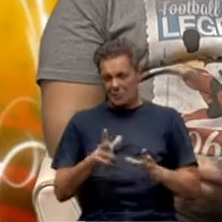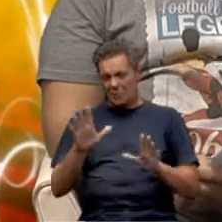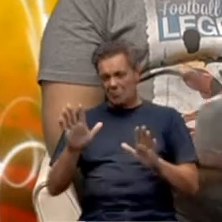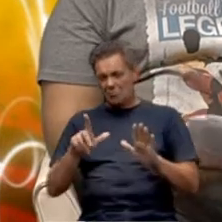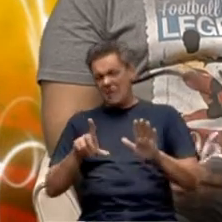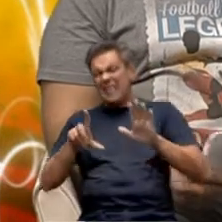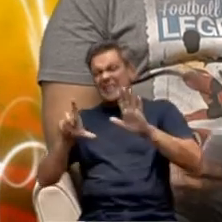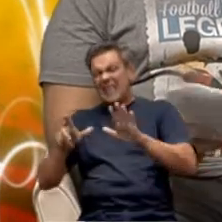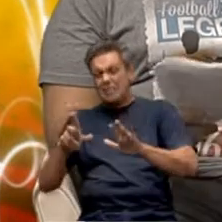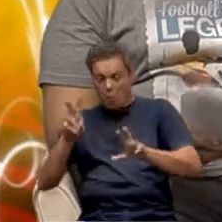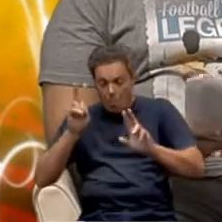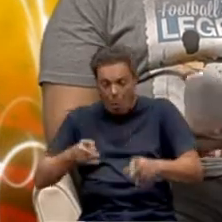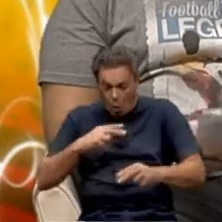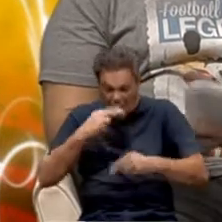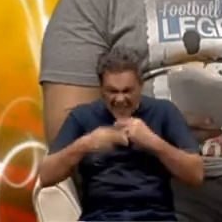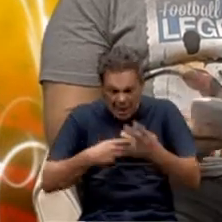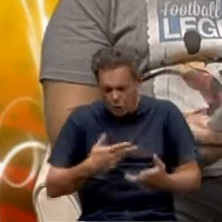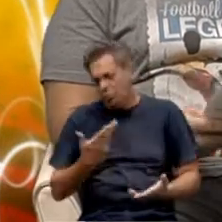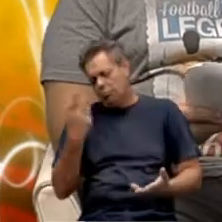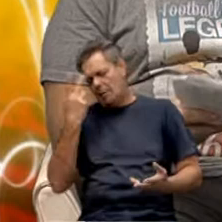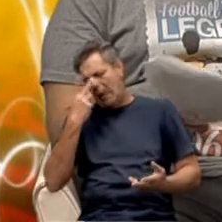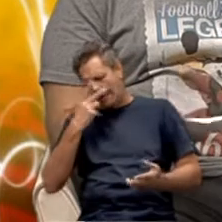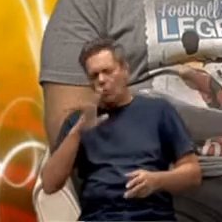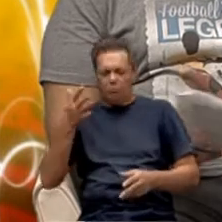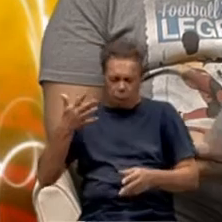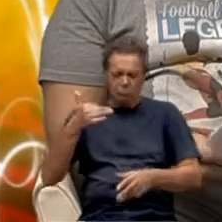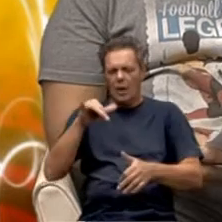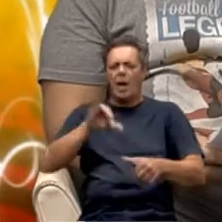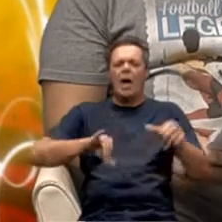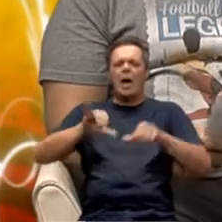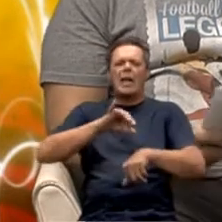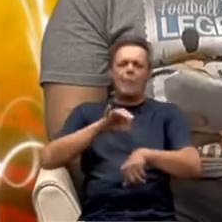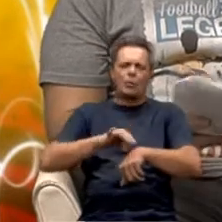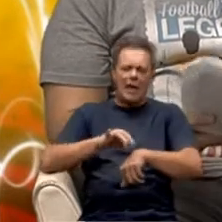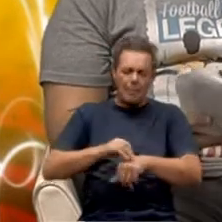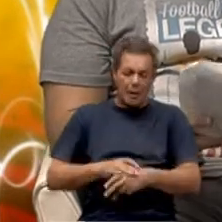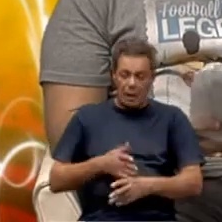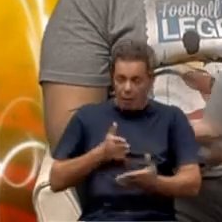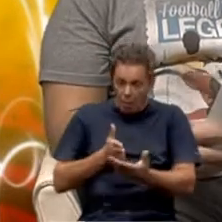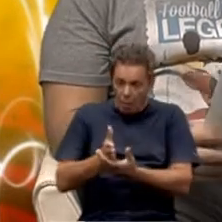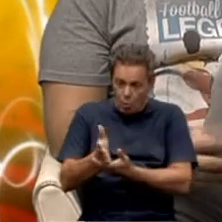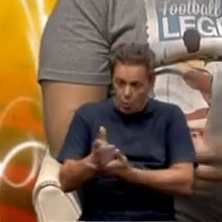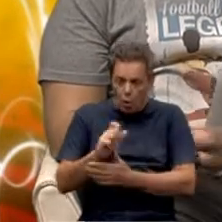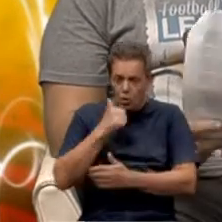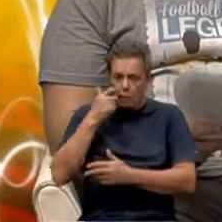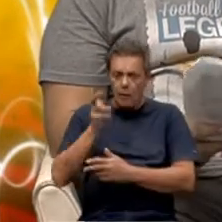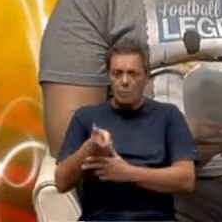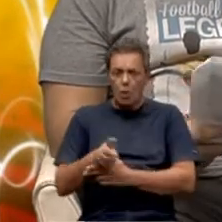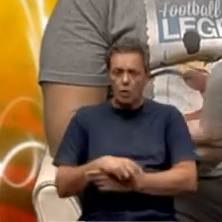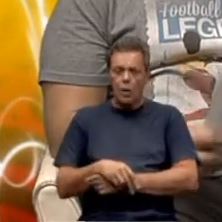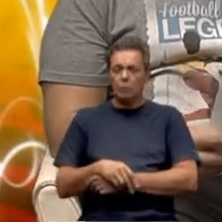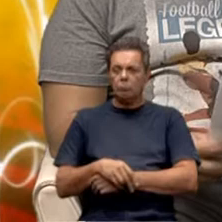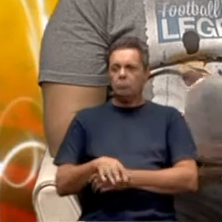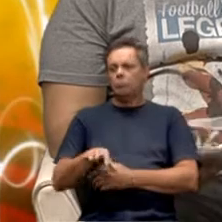djece izliječi, znači primarna mi je bila kemoterapija, što su doktori odredili, a onda uz to lako čovjek može nešto